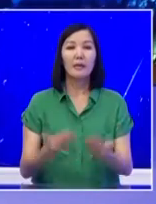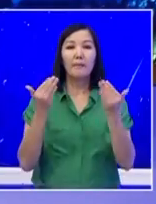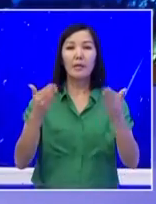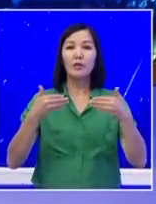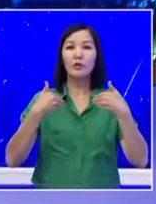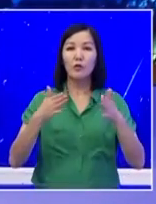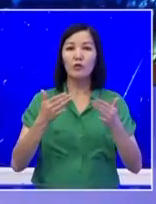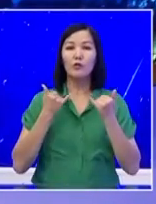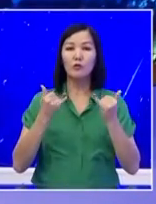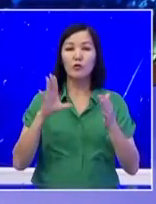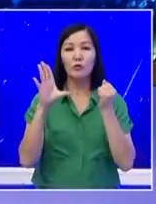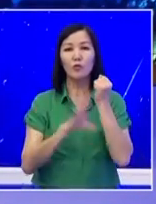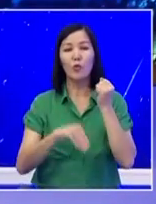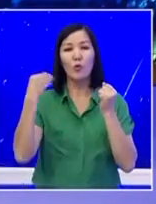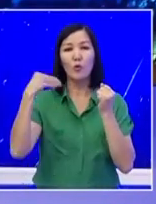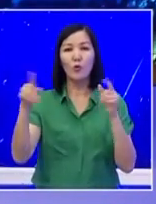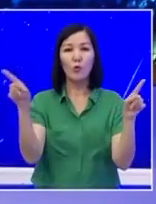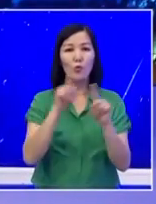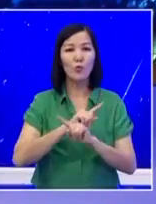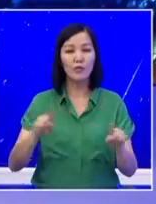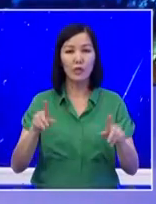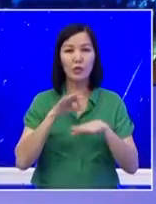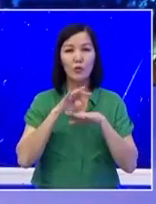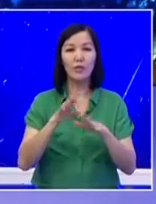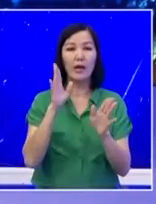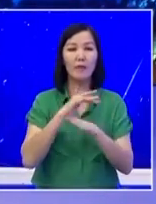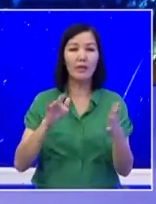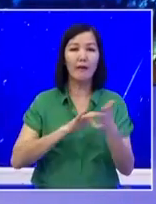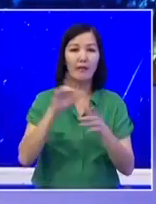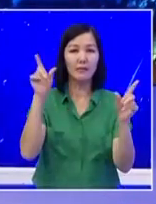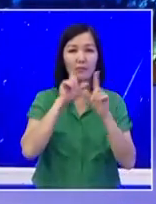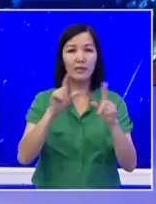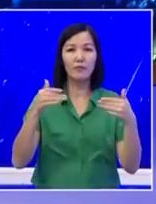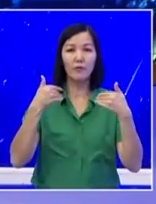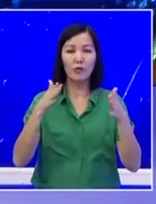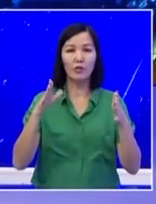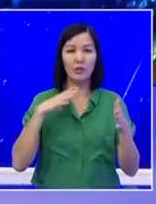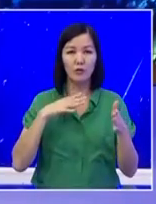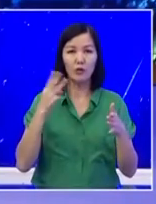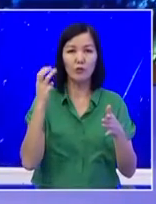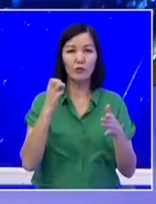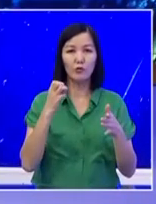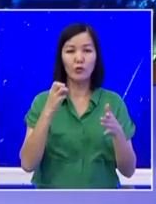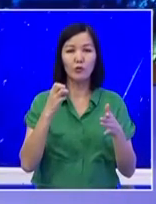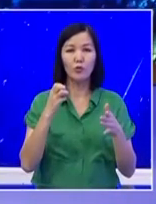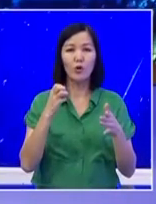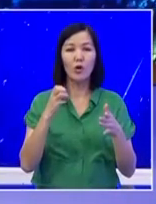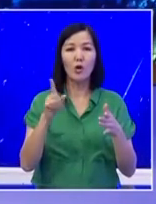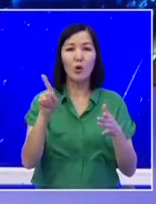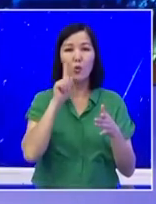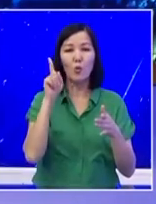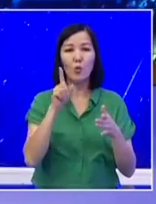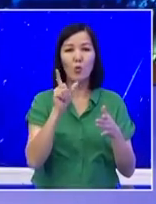Биылғы түлектер үшін соңғы қоңырау бұрынғыдан өзгеше өтті. Қапшағай қаласының мектептері де түлектерін түлетті. 300-ге жуық